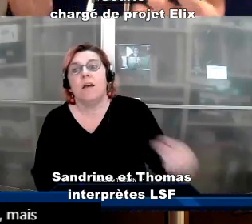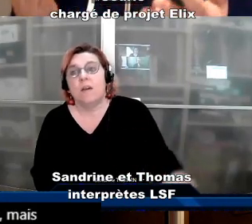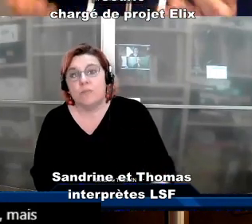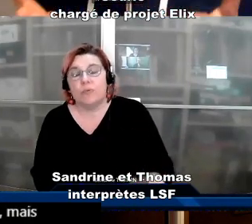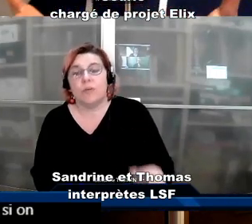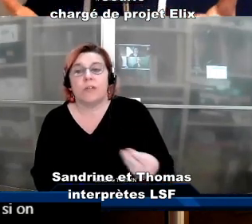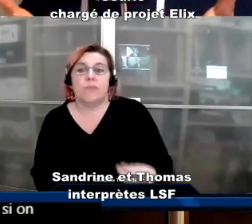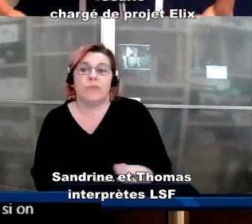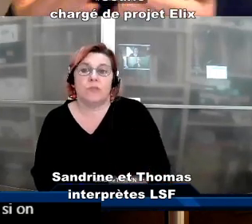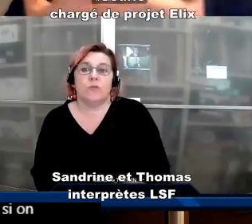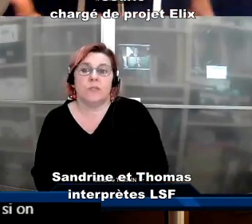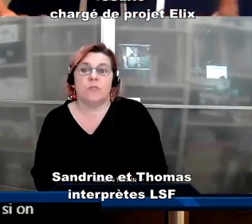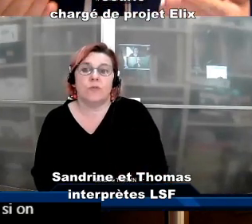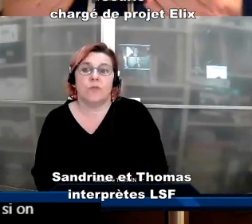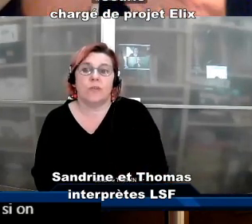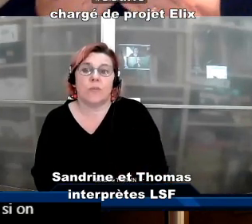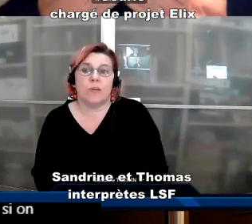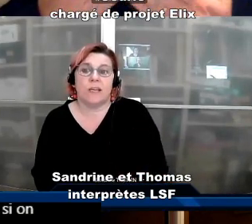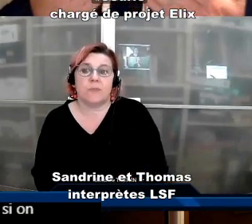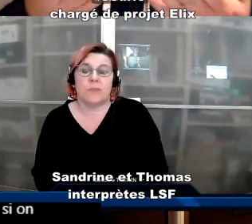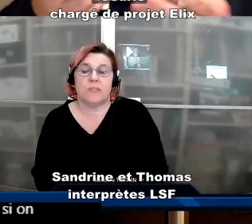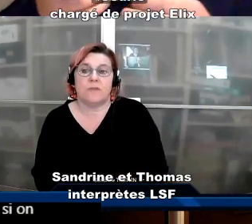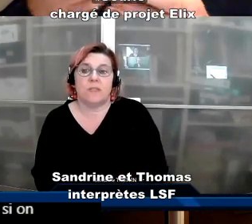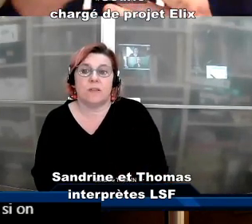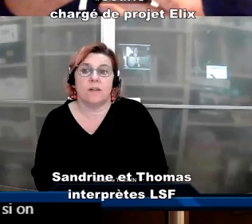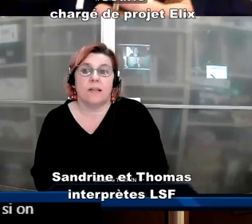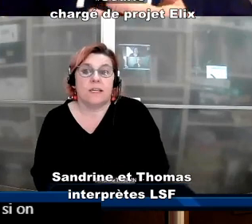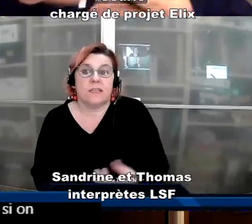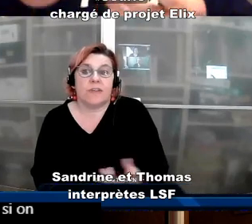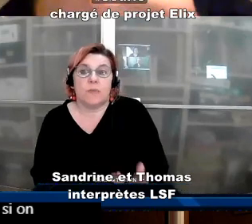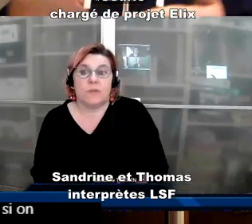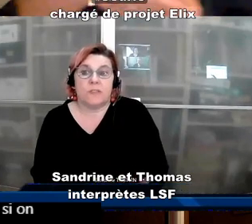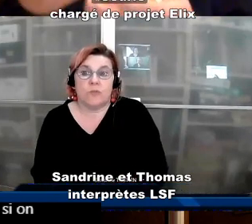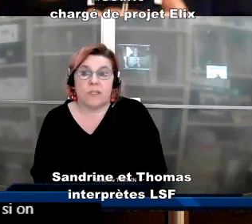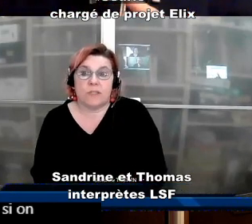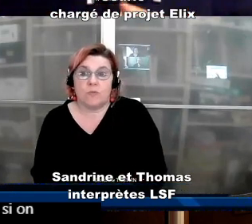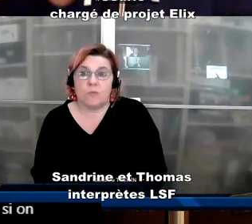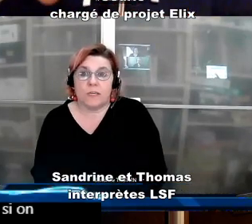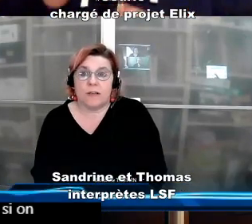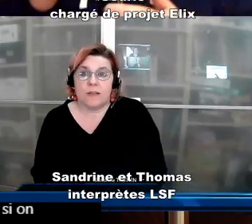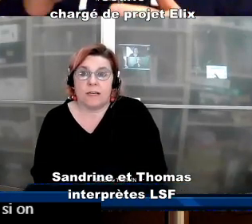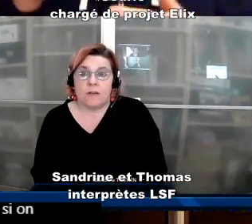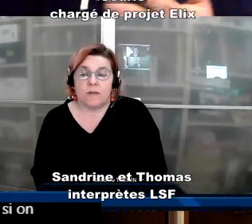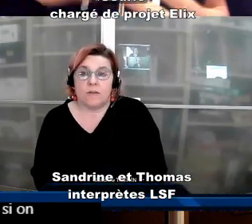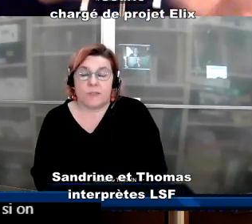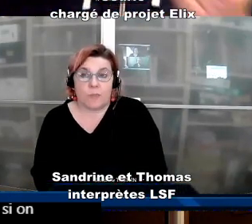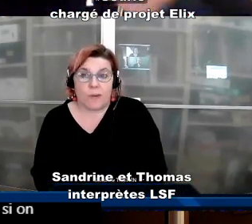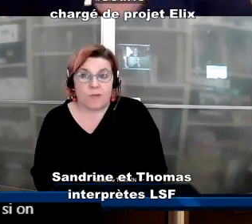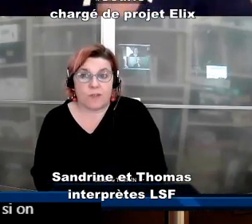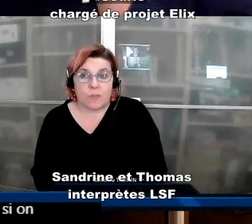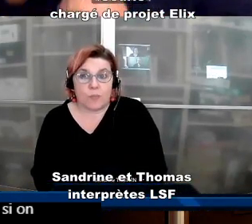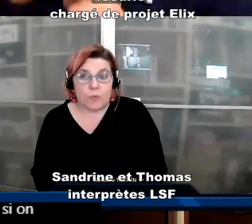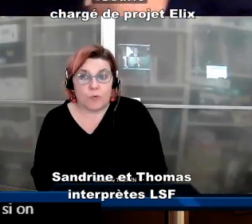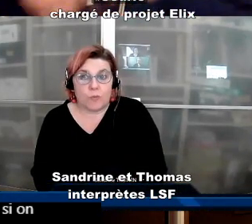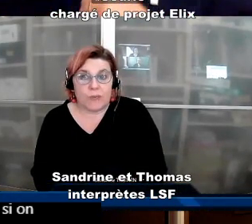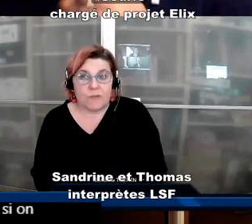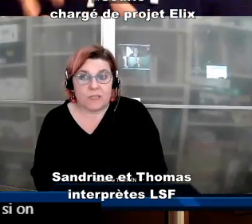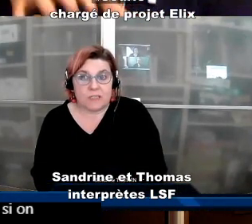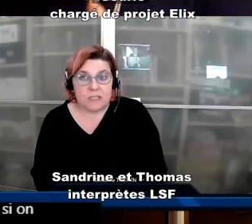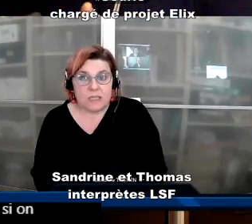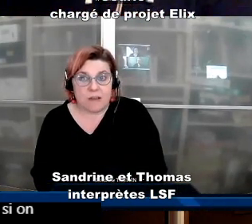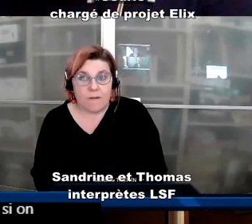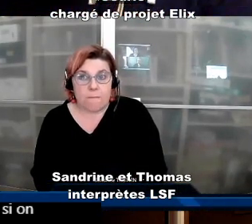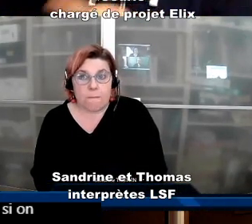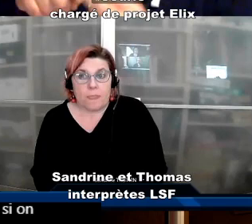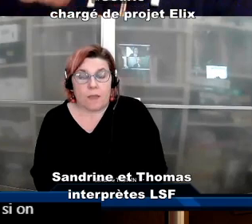personne-là pour qu'elle puisse nous donner tout le vocabulaire spécifique. Ça va dépendre des situations, mais parce que parfois, ça peut ne pas